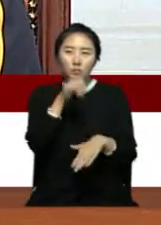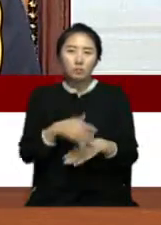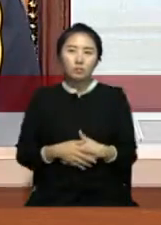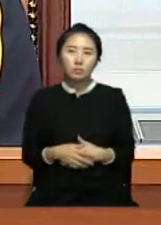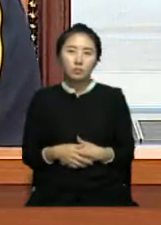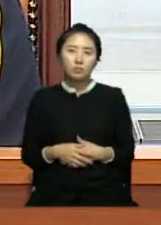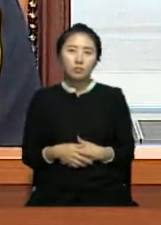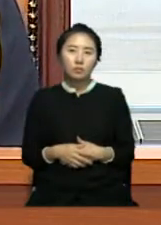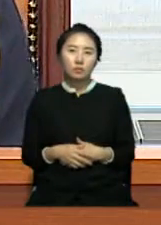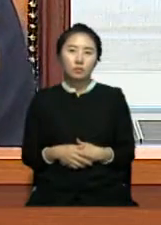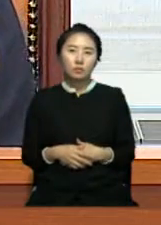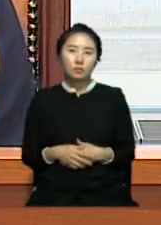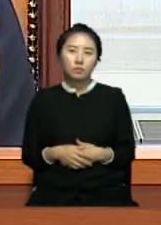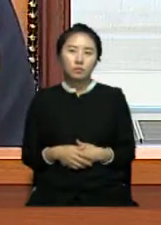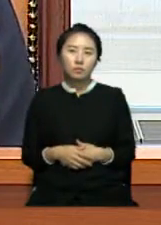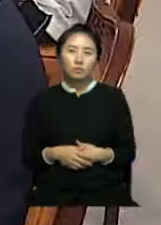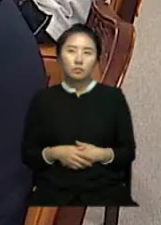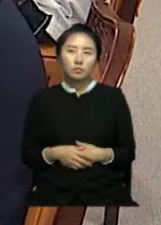상정합니다.